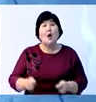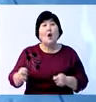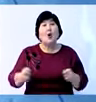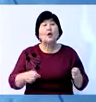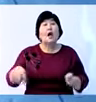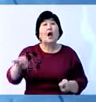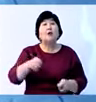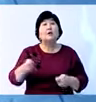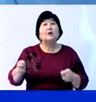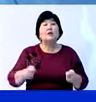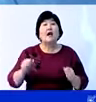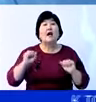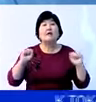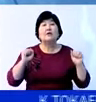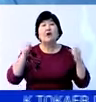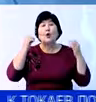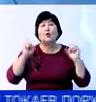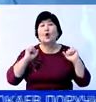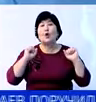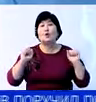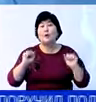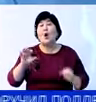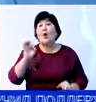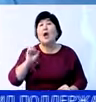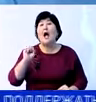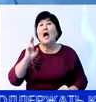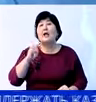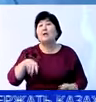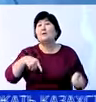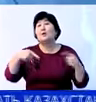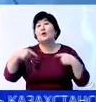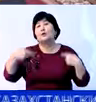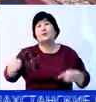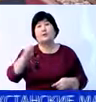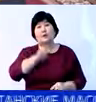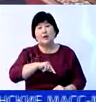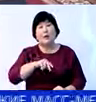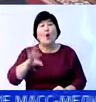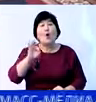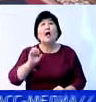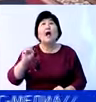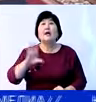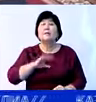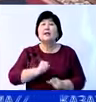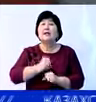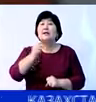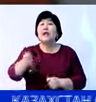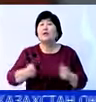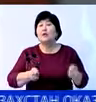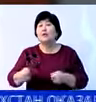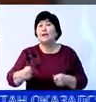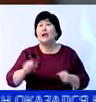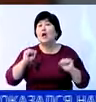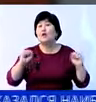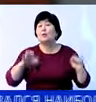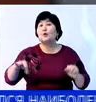Руководитель областного управления физической культуры и спорта Олжас Акимов перешел на другую должность. Олжас Акимов был назначен руководителем управления